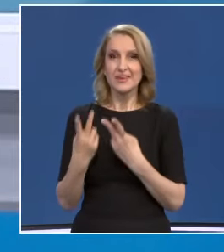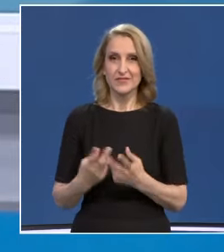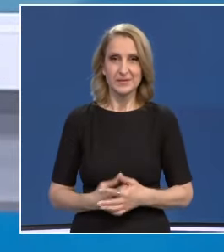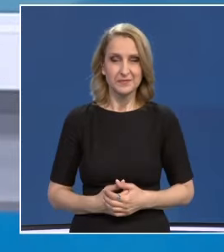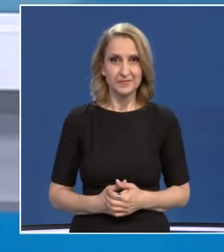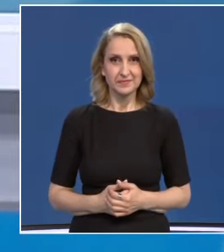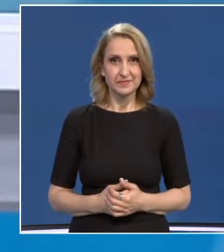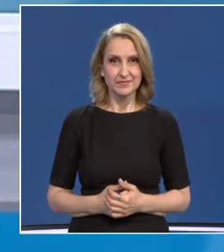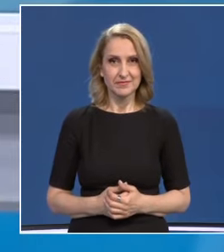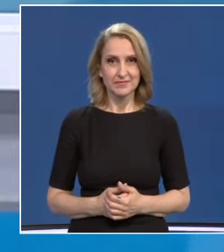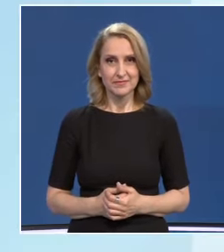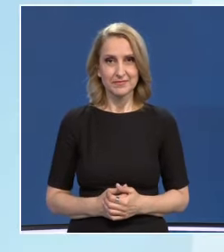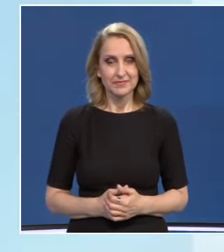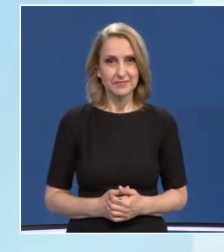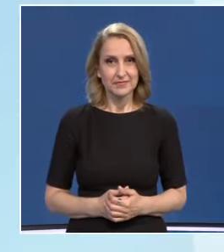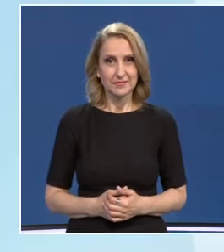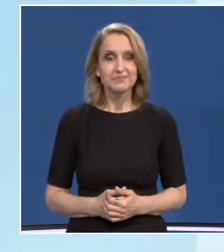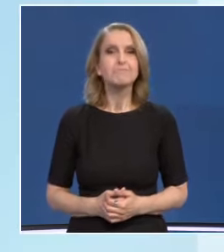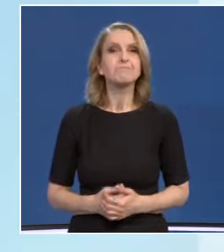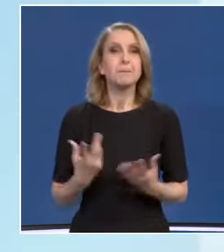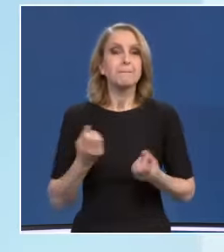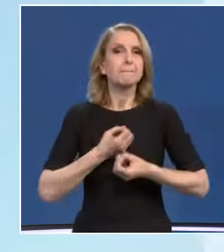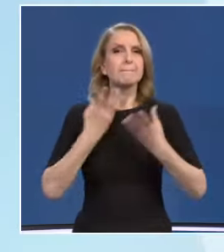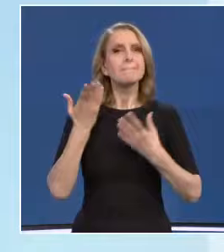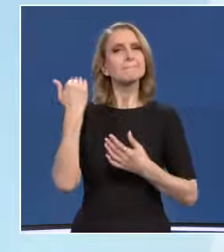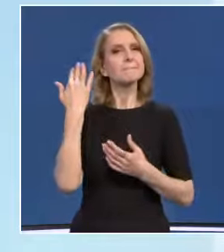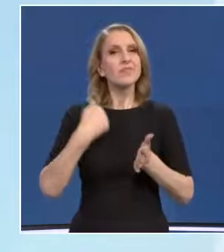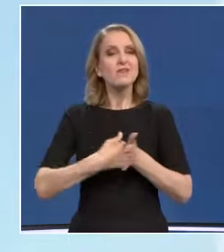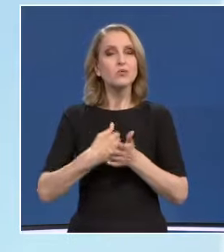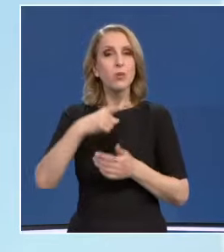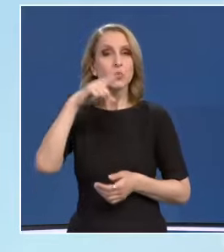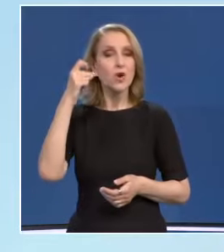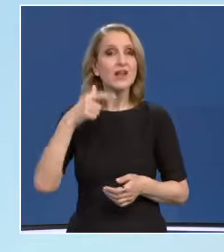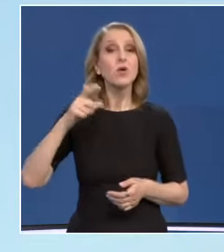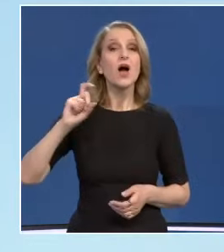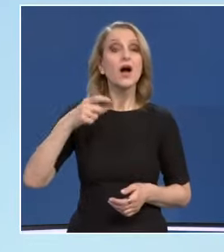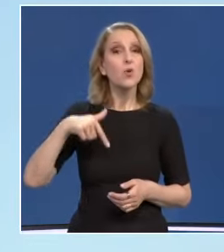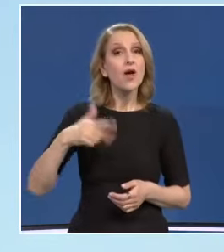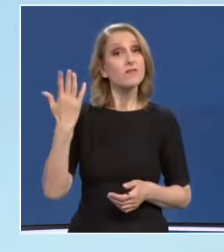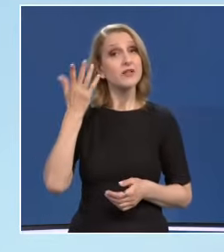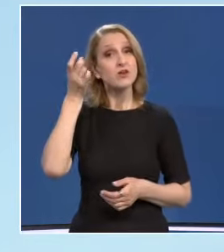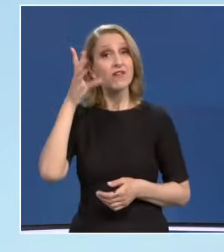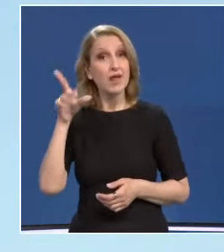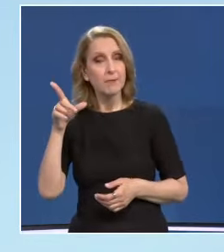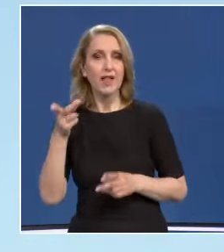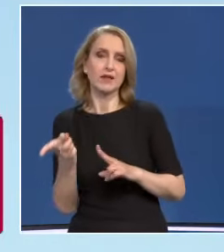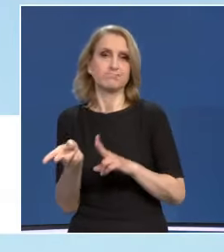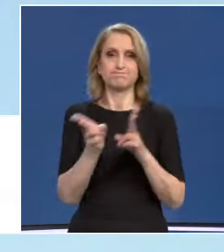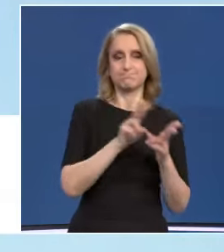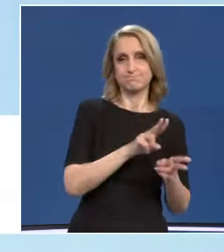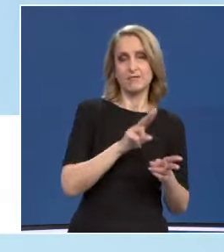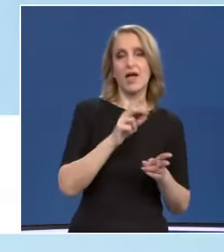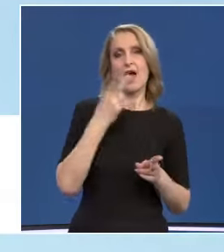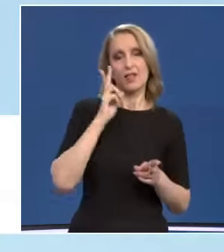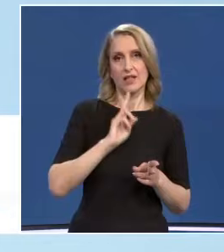Плян Запрянов. В разгара на миналото футболно лято Груев смени Германия с Англия или Вердер Бремен